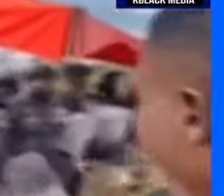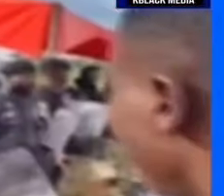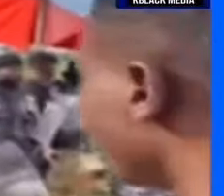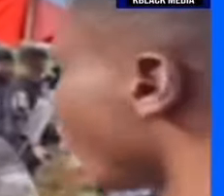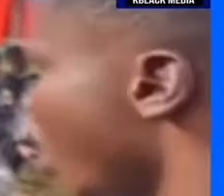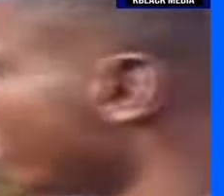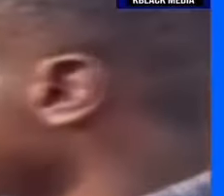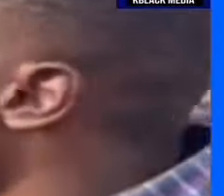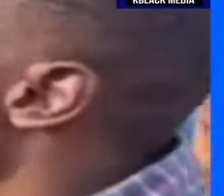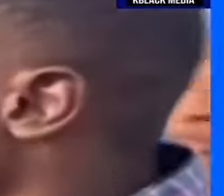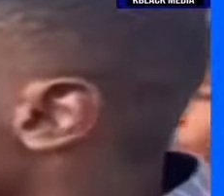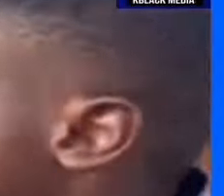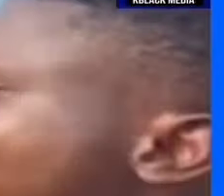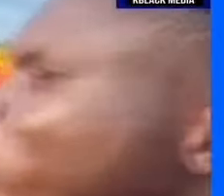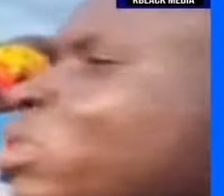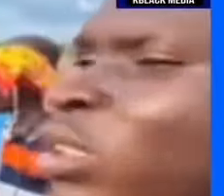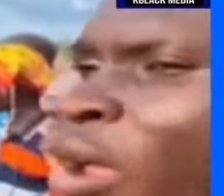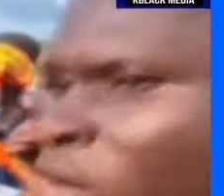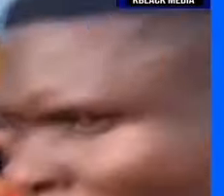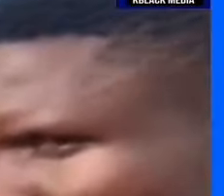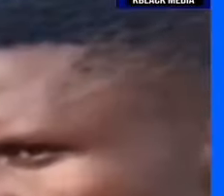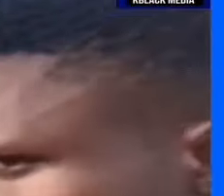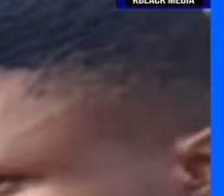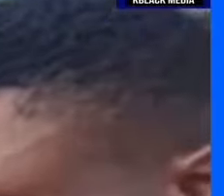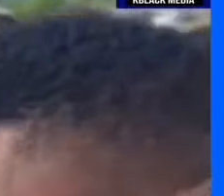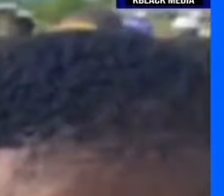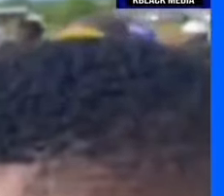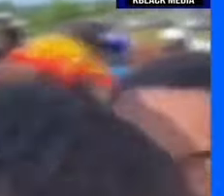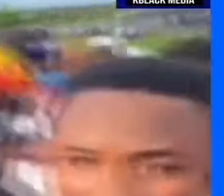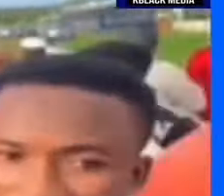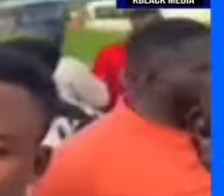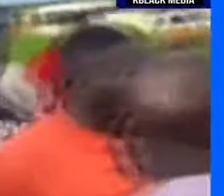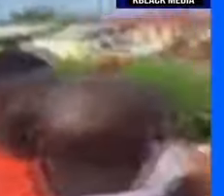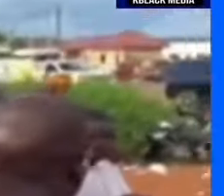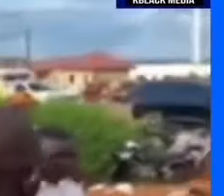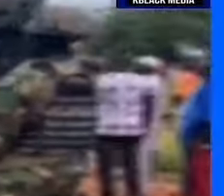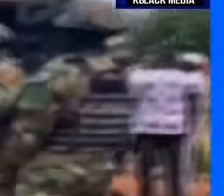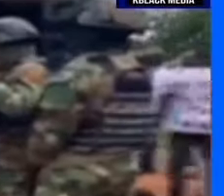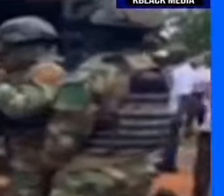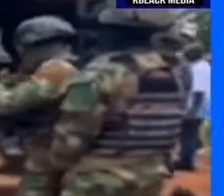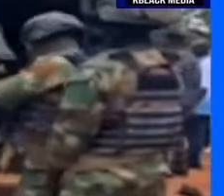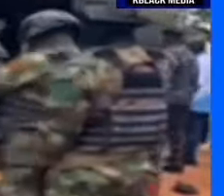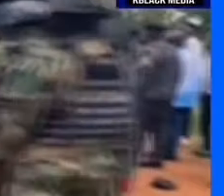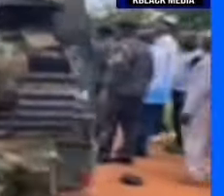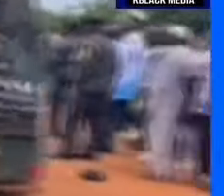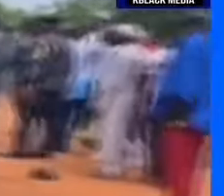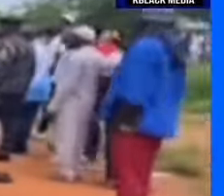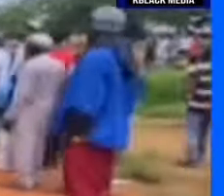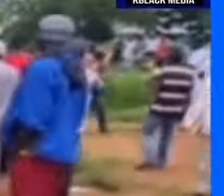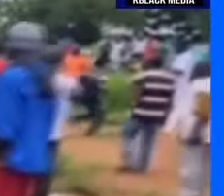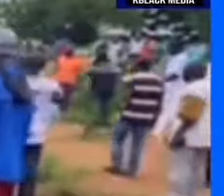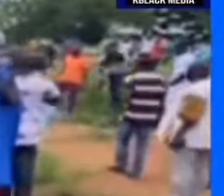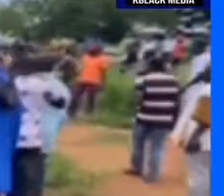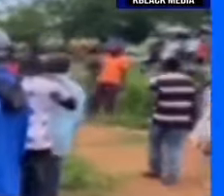fuoso se mwini mse kure imu no sebi emu insha danyo. Na ade na sebi mwe huni nyansa na mwanko tuwa bano ewo